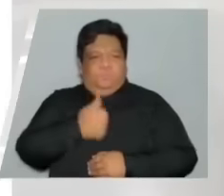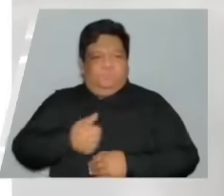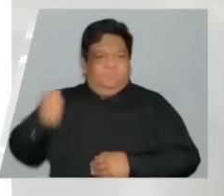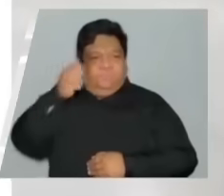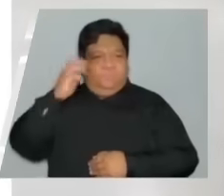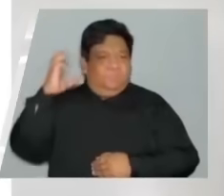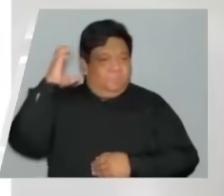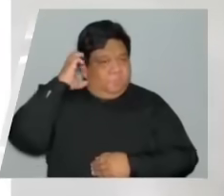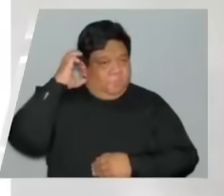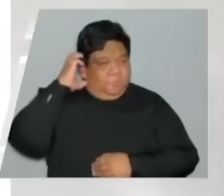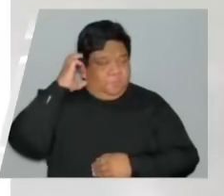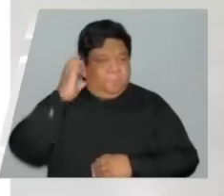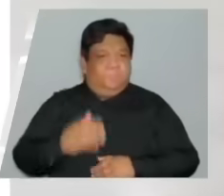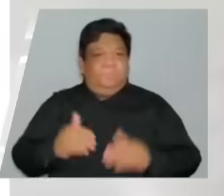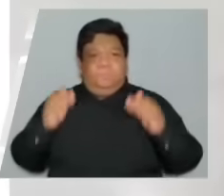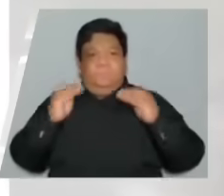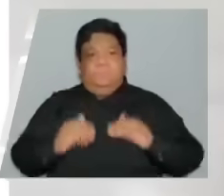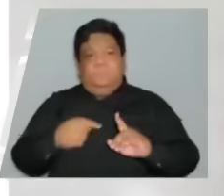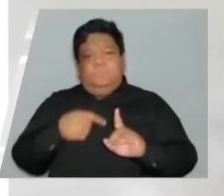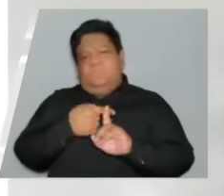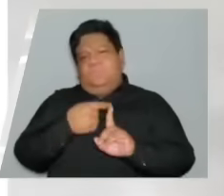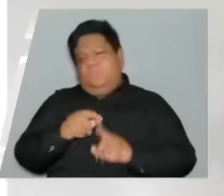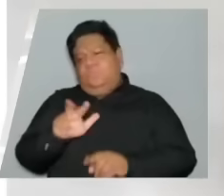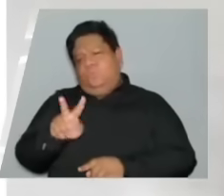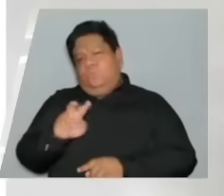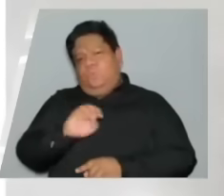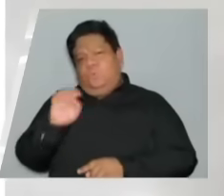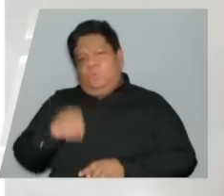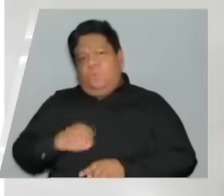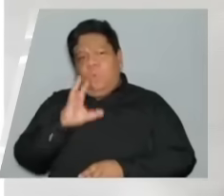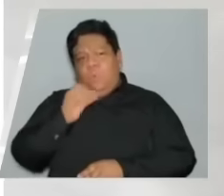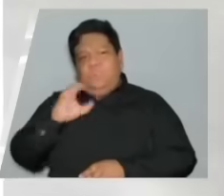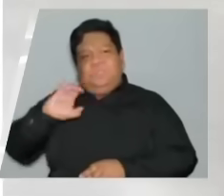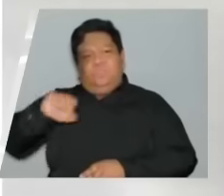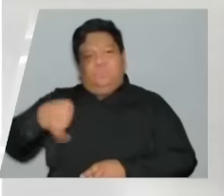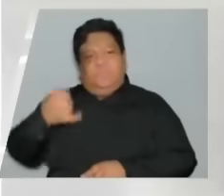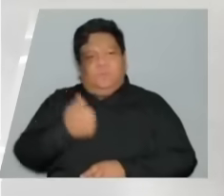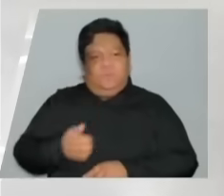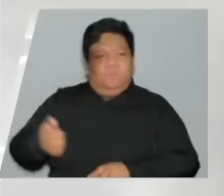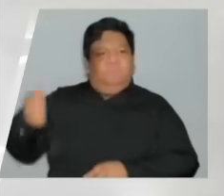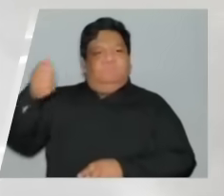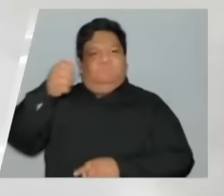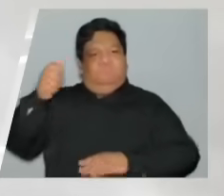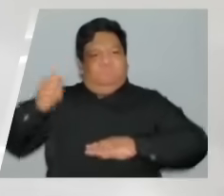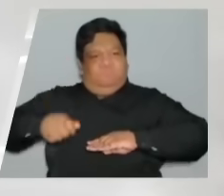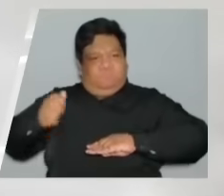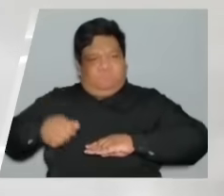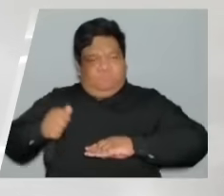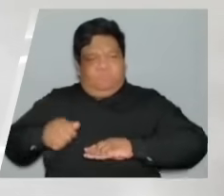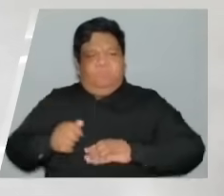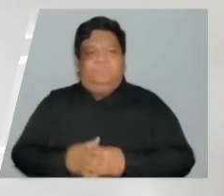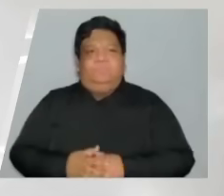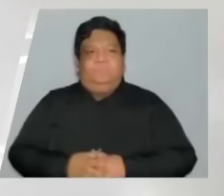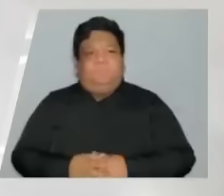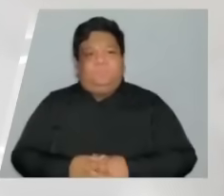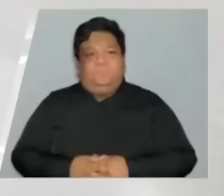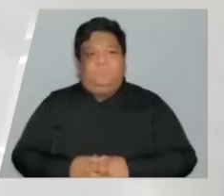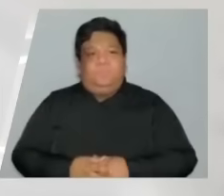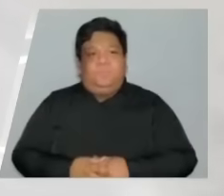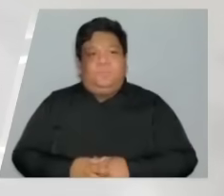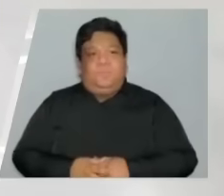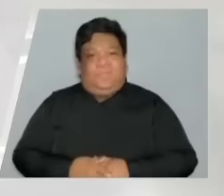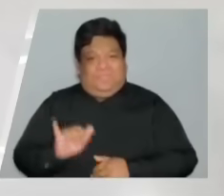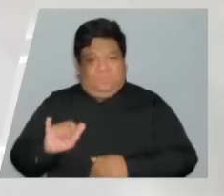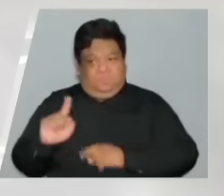positive 32% ang nakuha ni Chief Justice Alexander Gizmundo, mas mataas sa sinundang quarter. Ginawa ang survey mula December